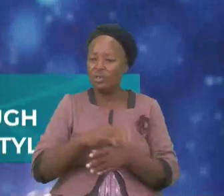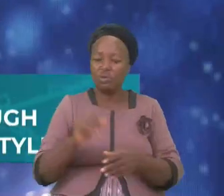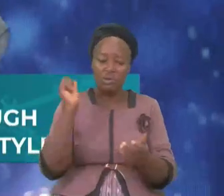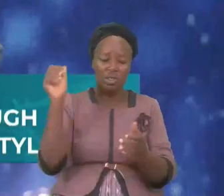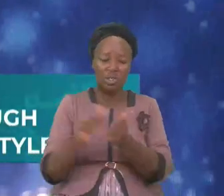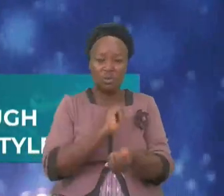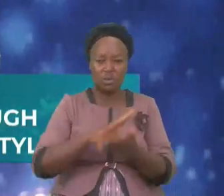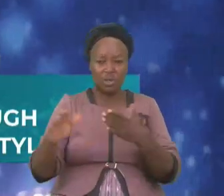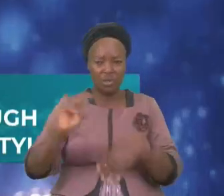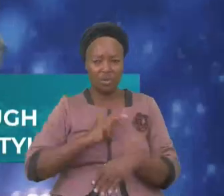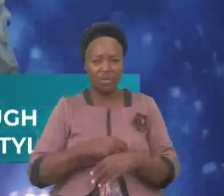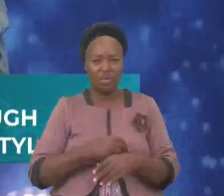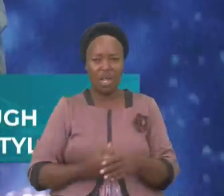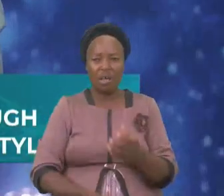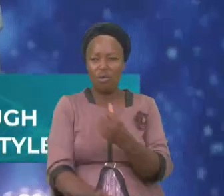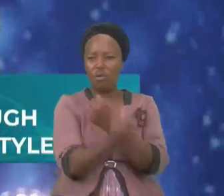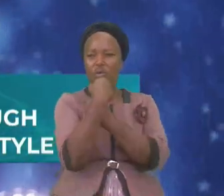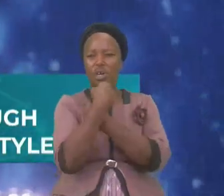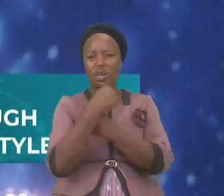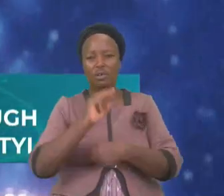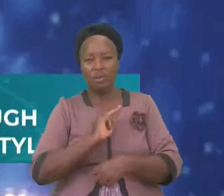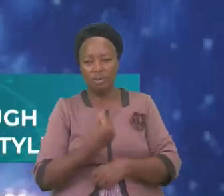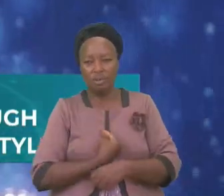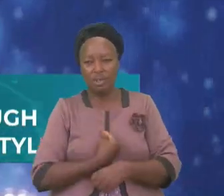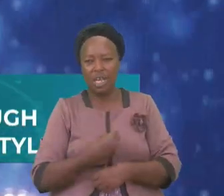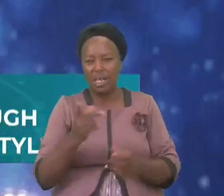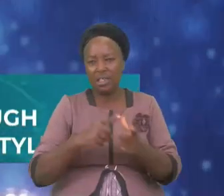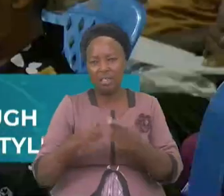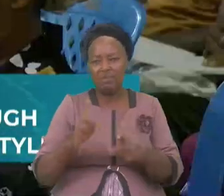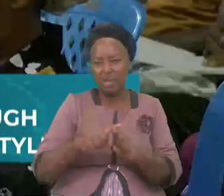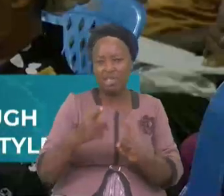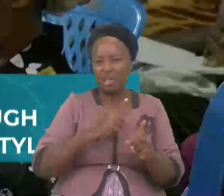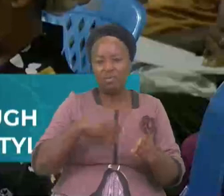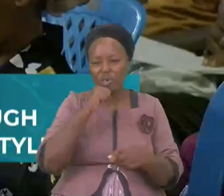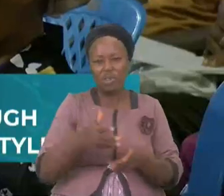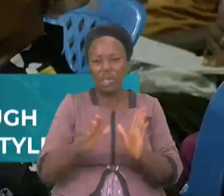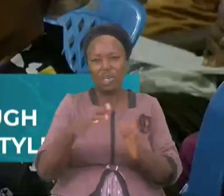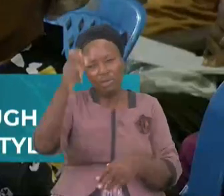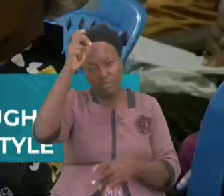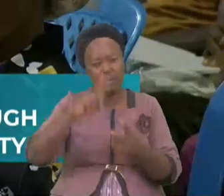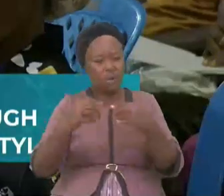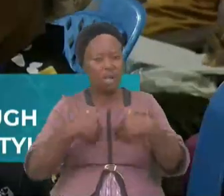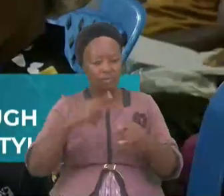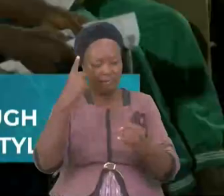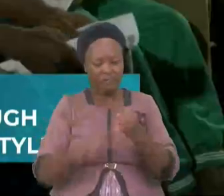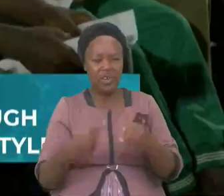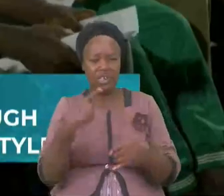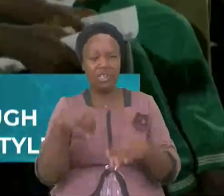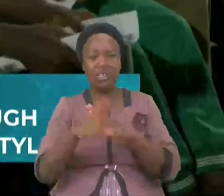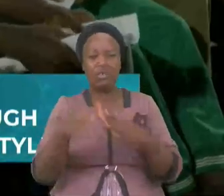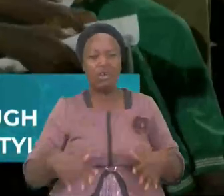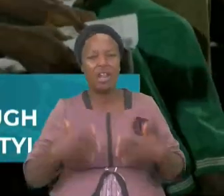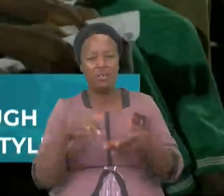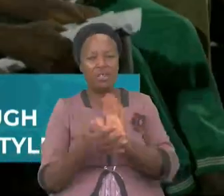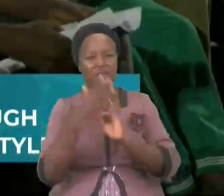Et nous laisser là-bas. Mais Dieu ne permettra pas à Satan d'avoir le dernier mot dans ta